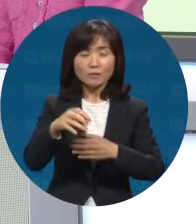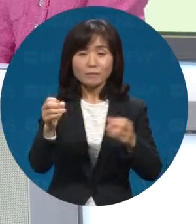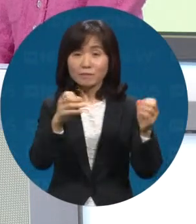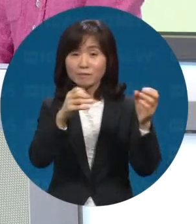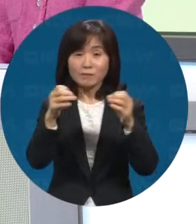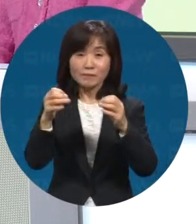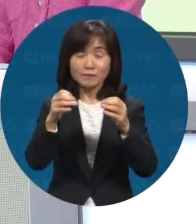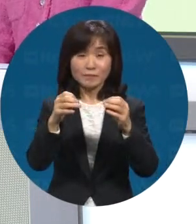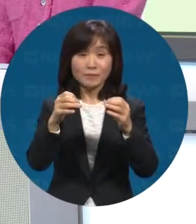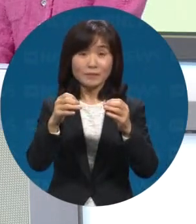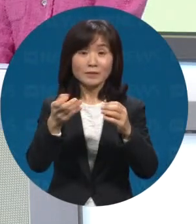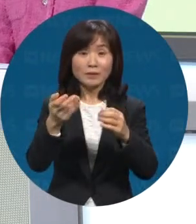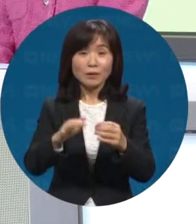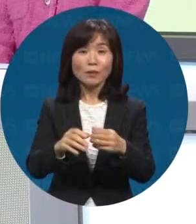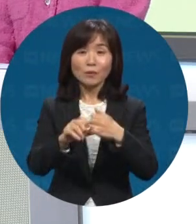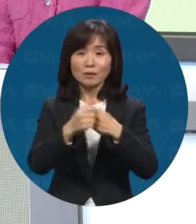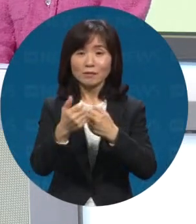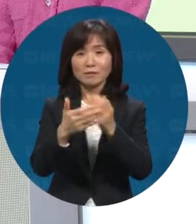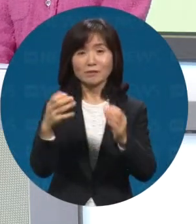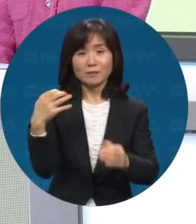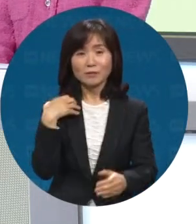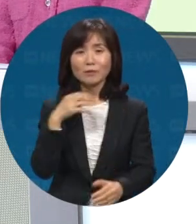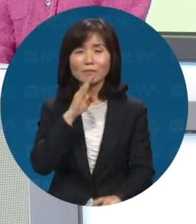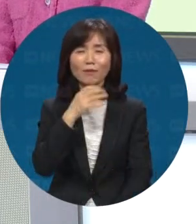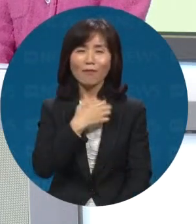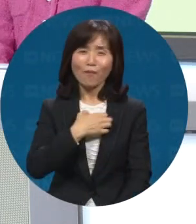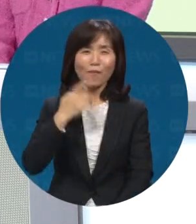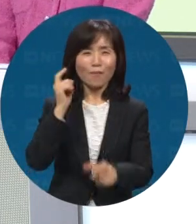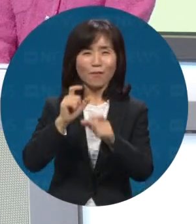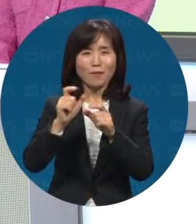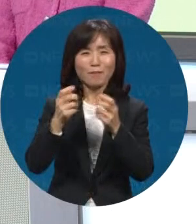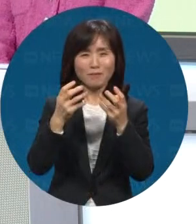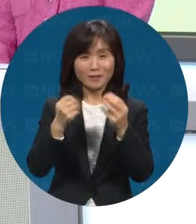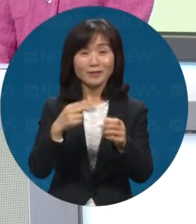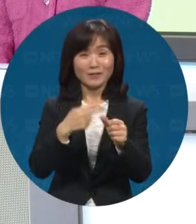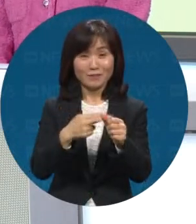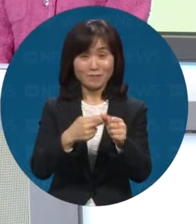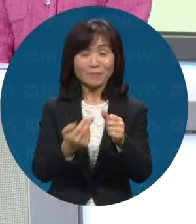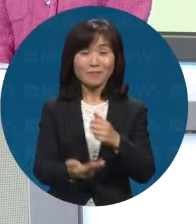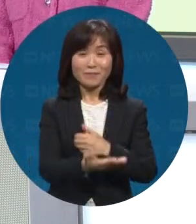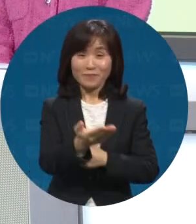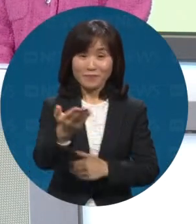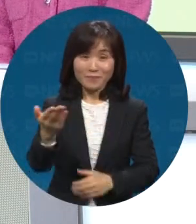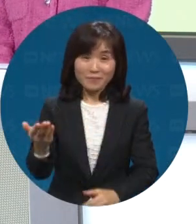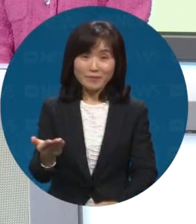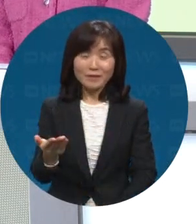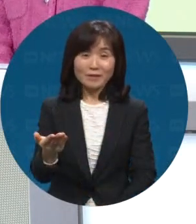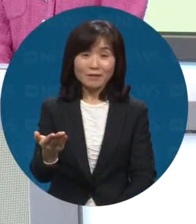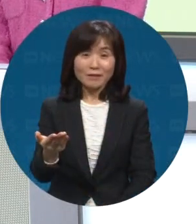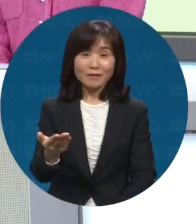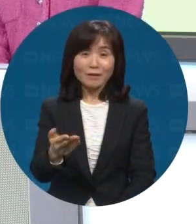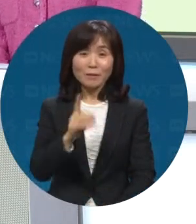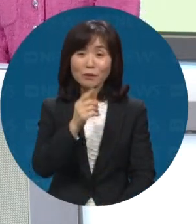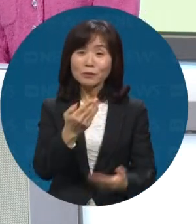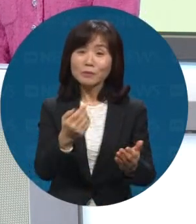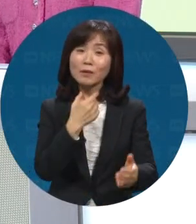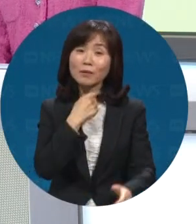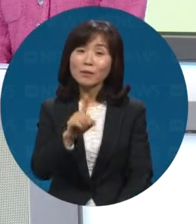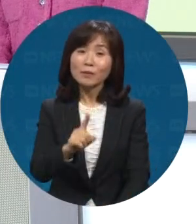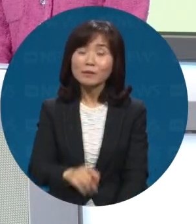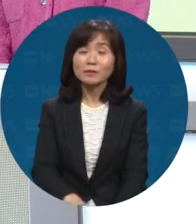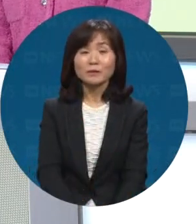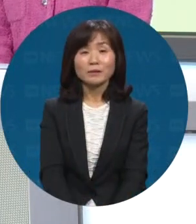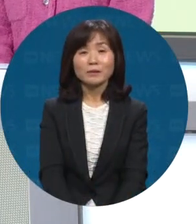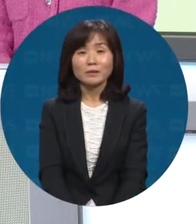나눠봤는데요 정말 5학년 담임으로 너무나도 걱정하고 고민 많으신 선생님들께네 해주실 말씀이 있으시다면요